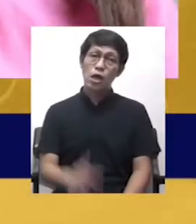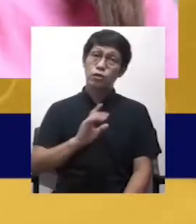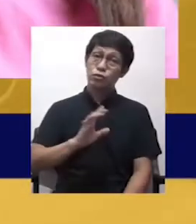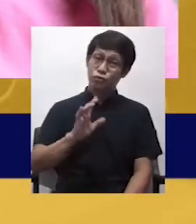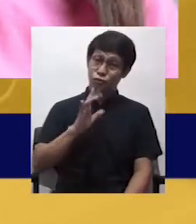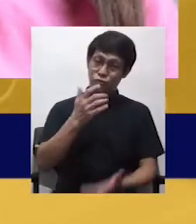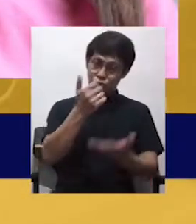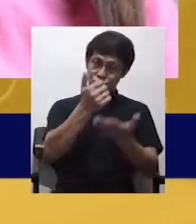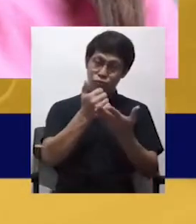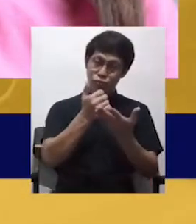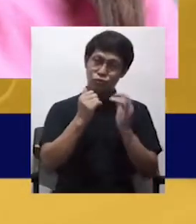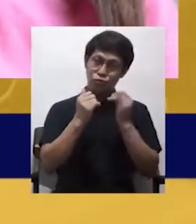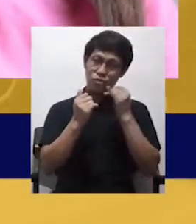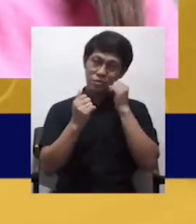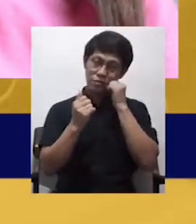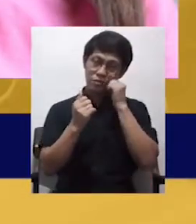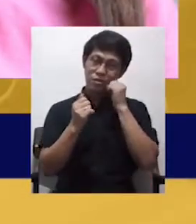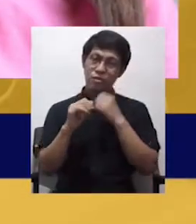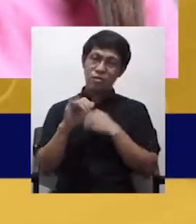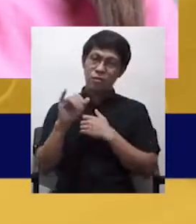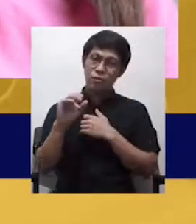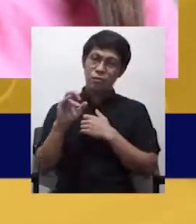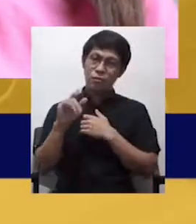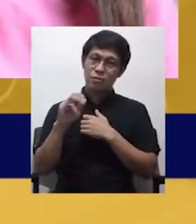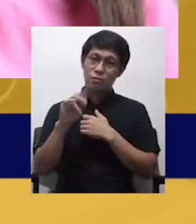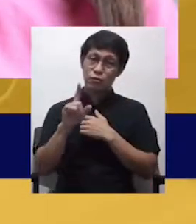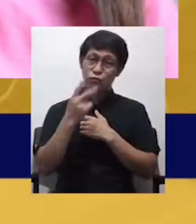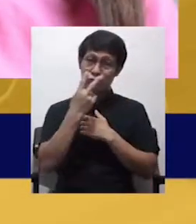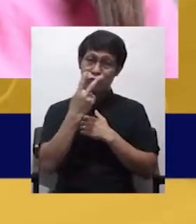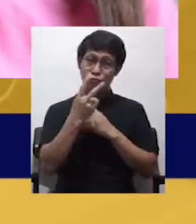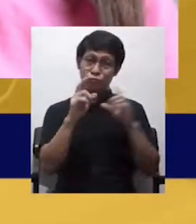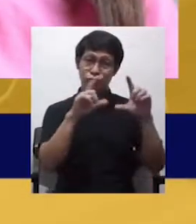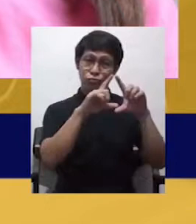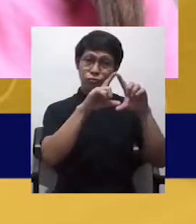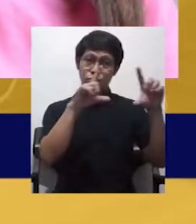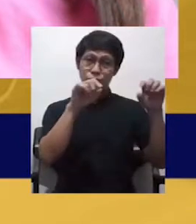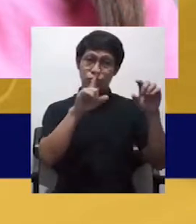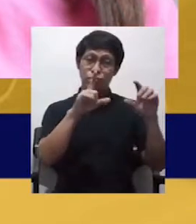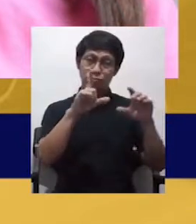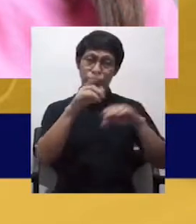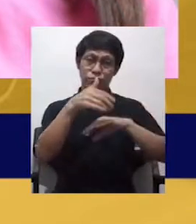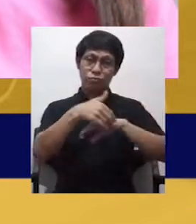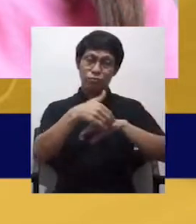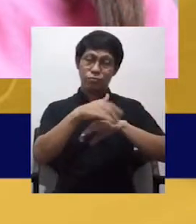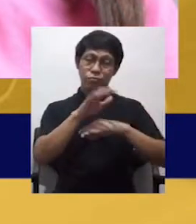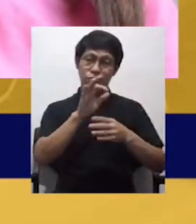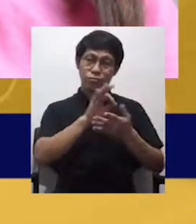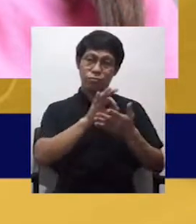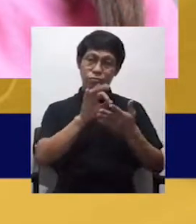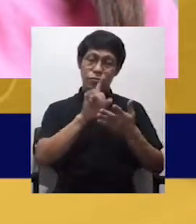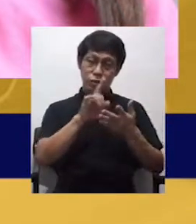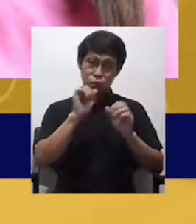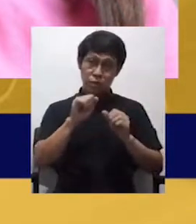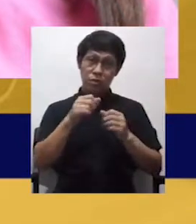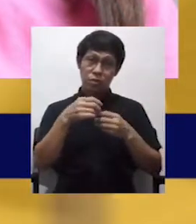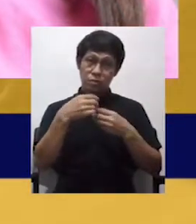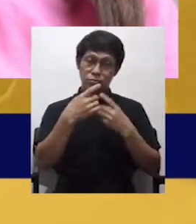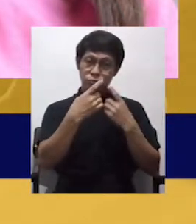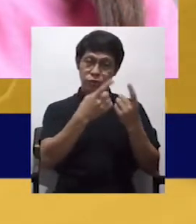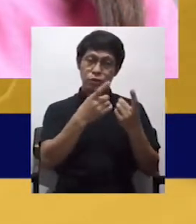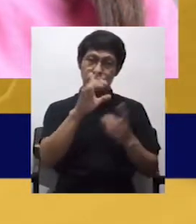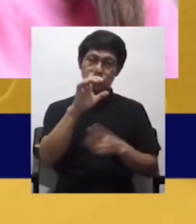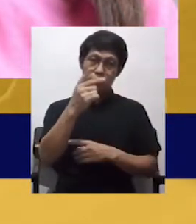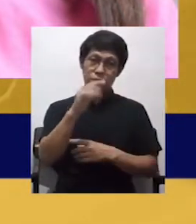Para sa mga nais tumulong kay Jocelyn San Juan, nasa screen natin ang ating mga bank accounts. Pwede rin kayo mag-donate sa pamamagitan